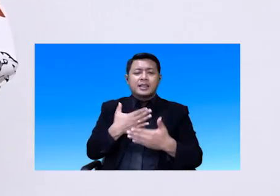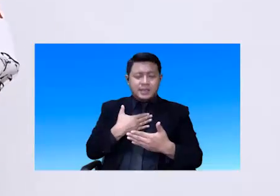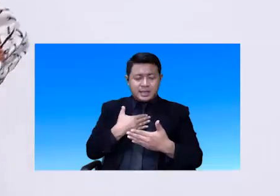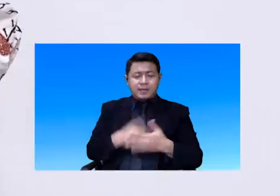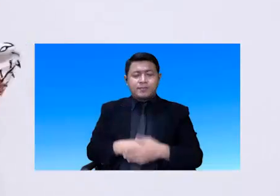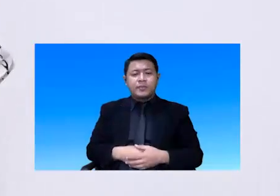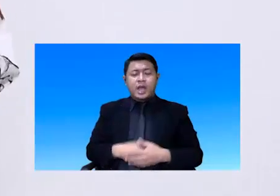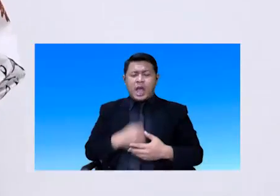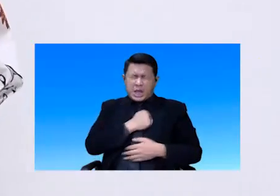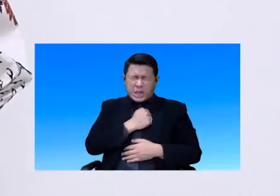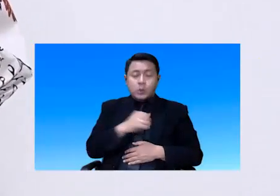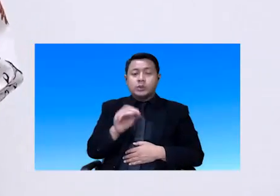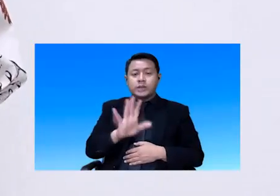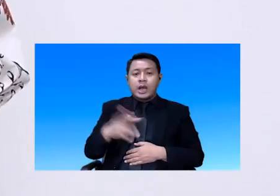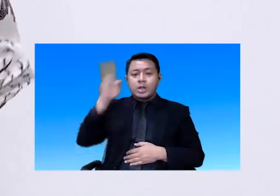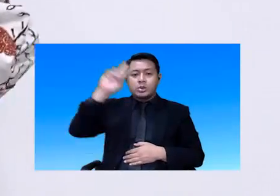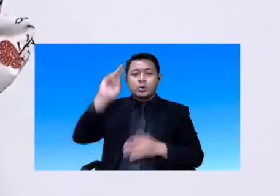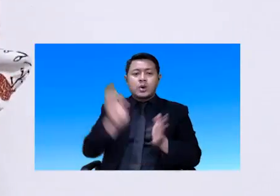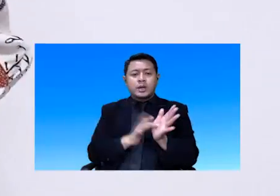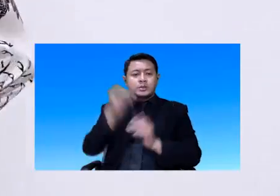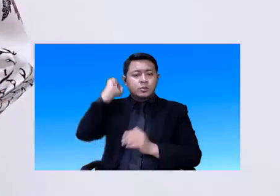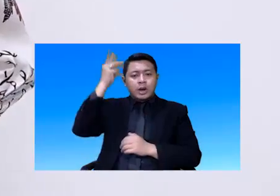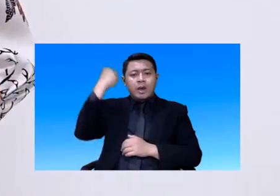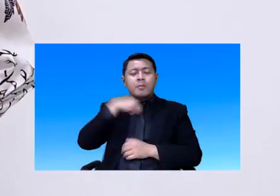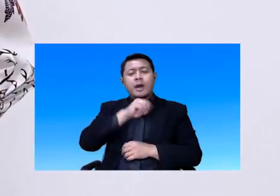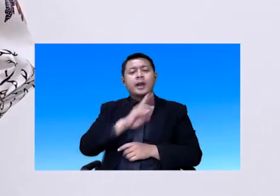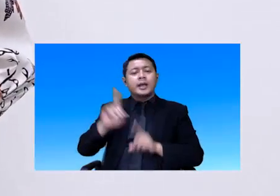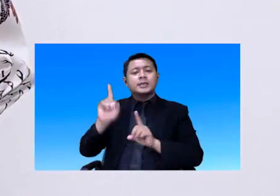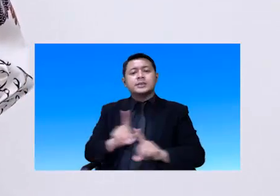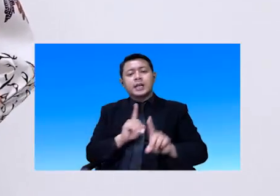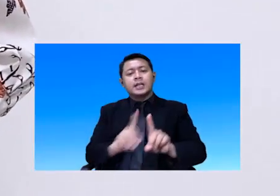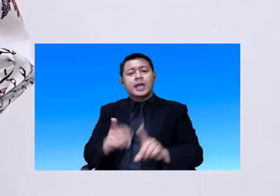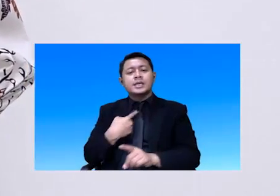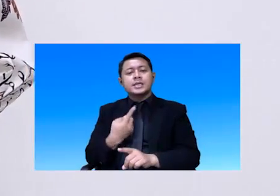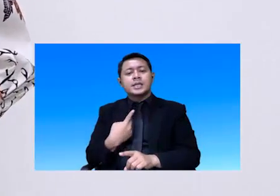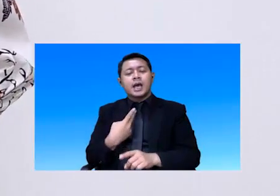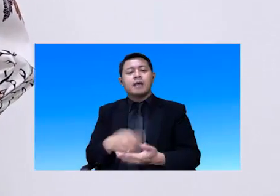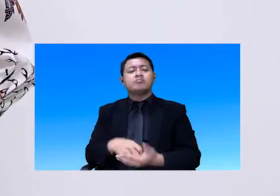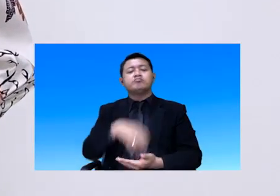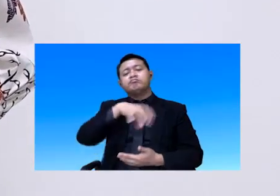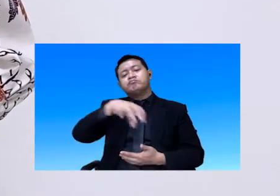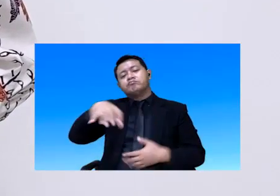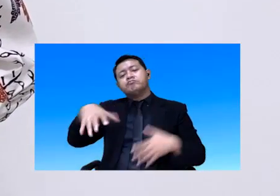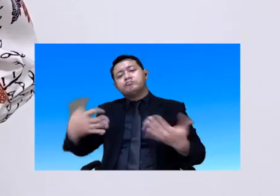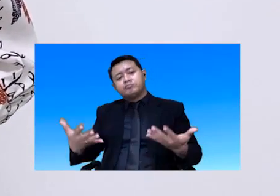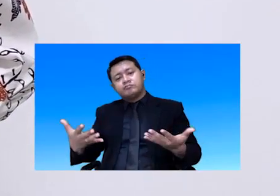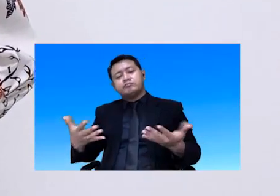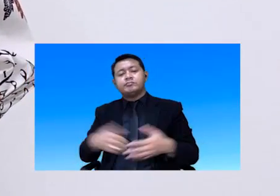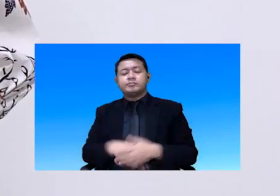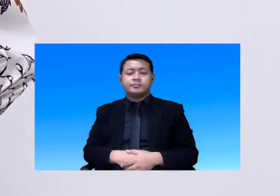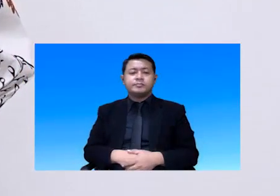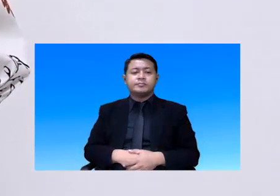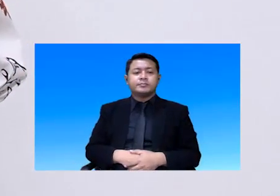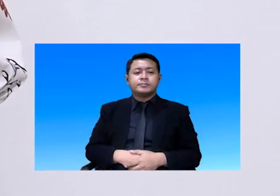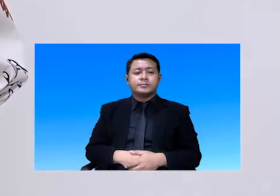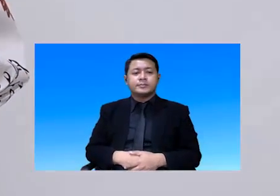takut, Tuhan Yesus dan Bunda Maria akan selalu menyertai kita dimanapun kita berada. God